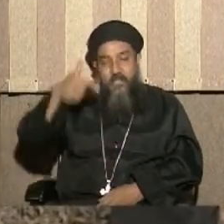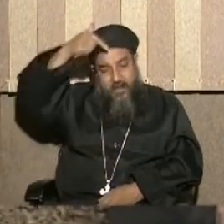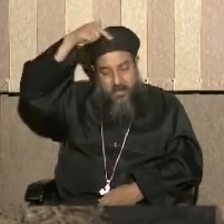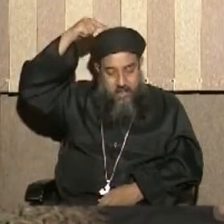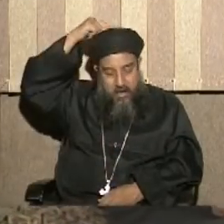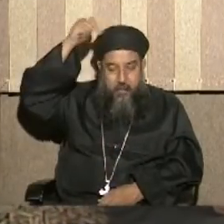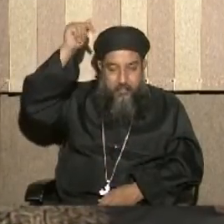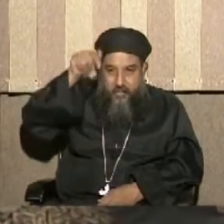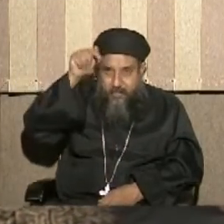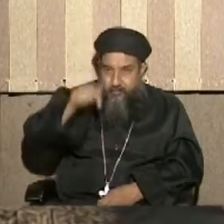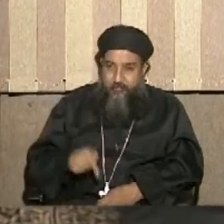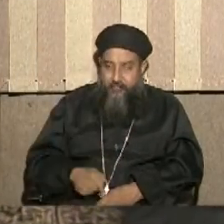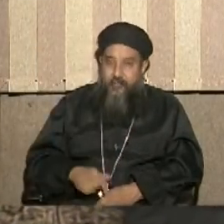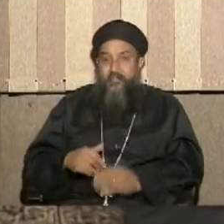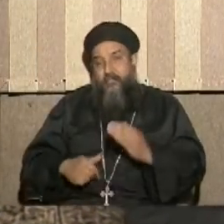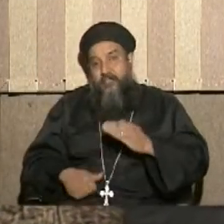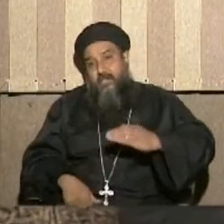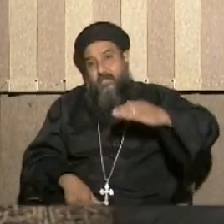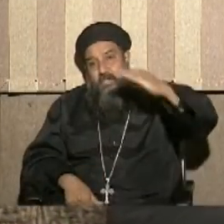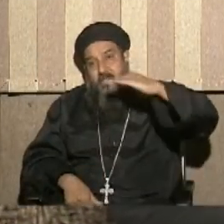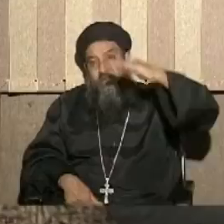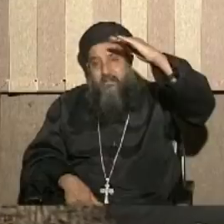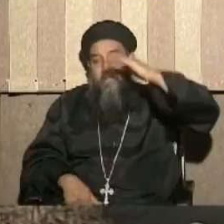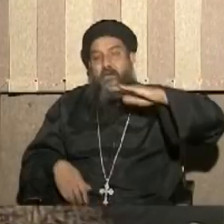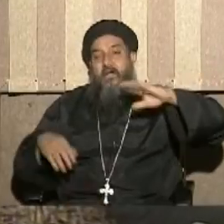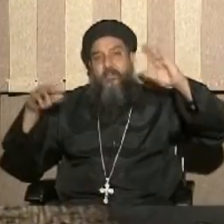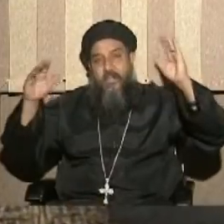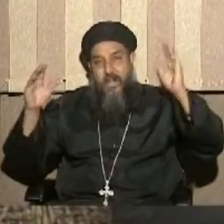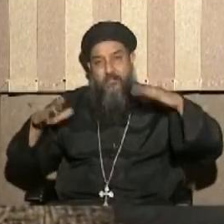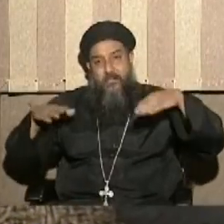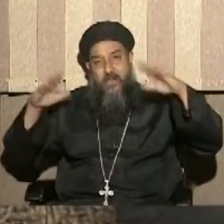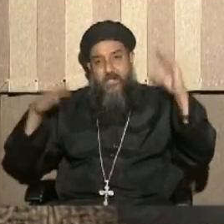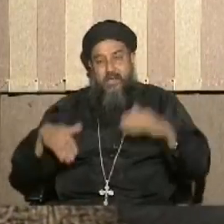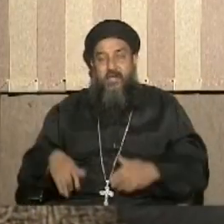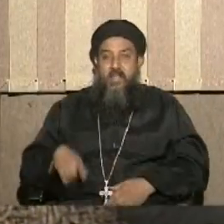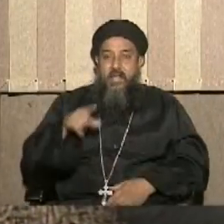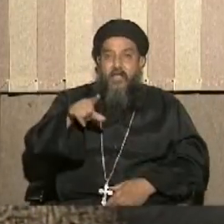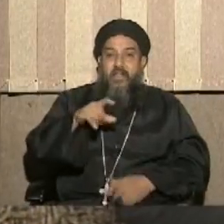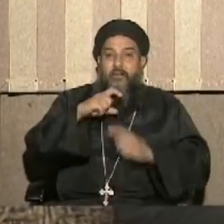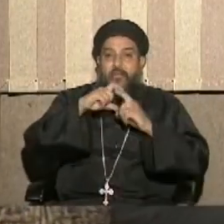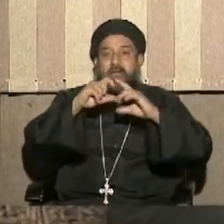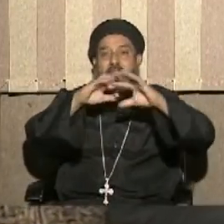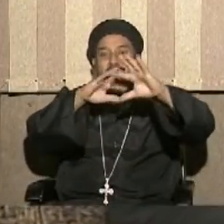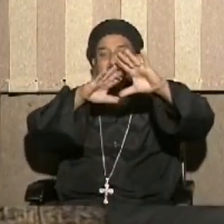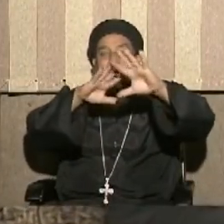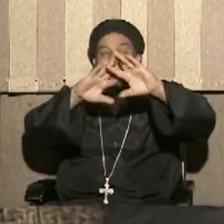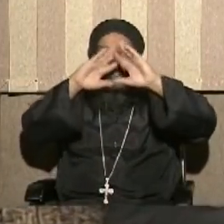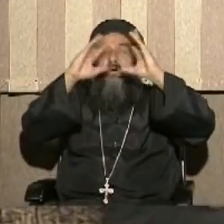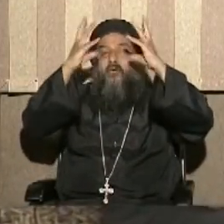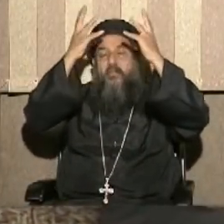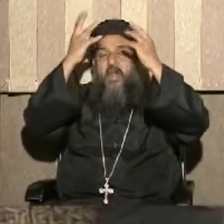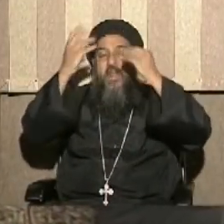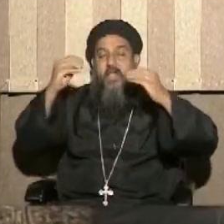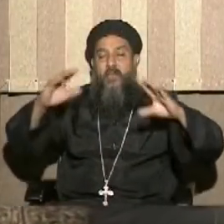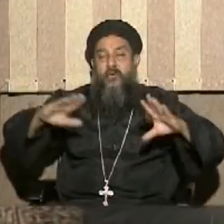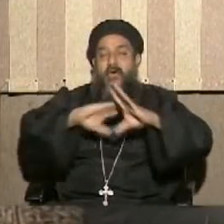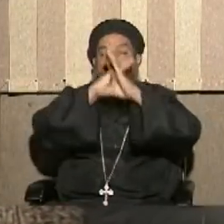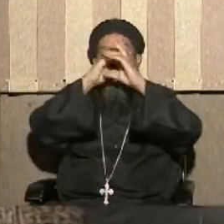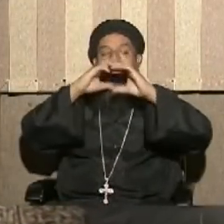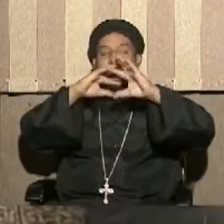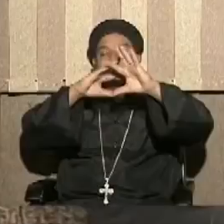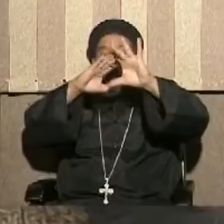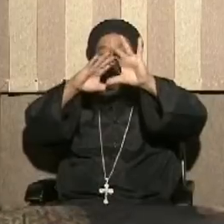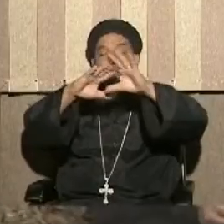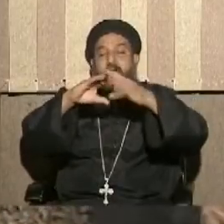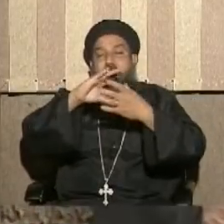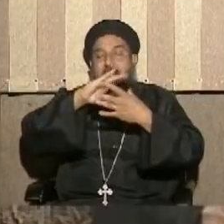الرهبنة هذه درجة من درجات الملائكة اللي بيسبحوا الله ليل مع نهار